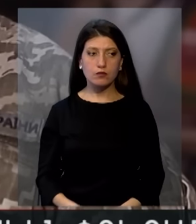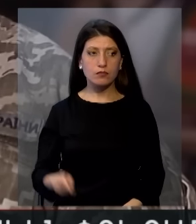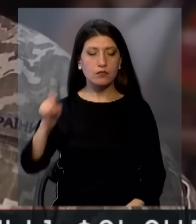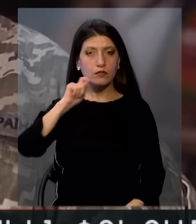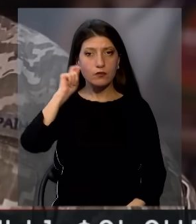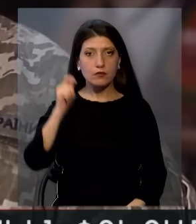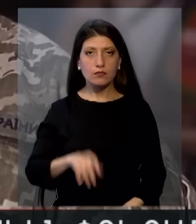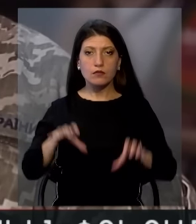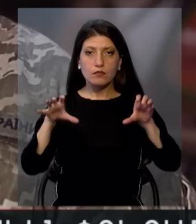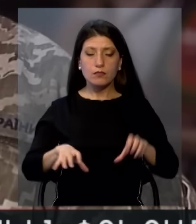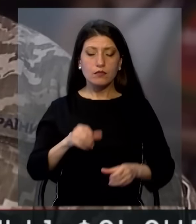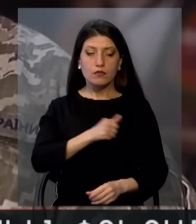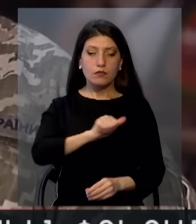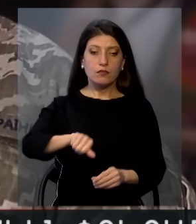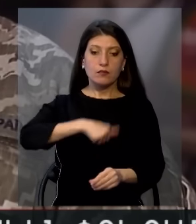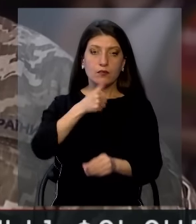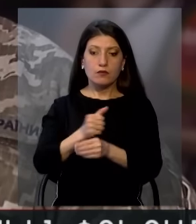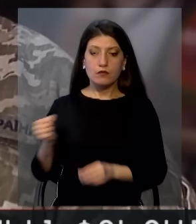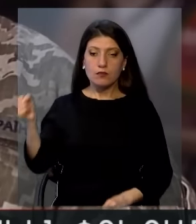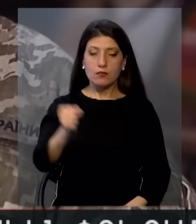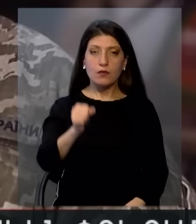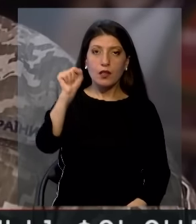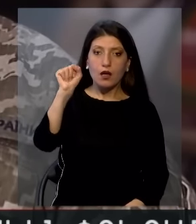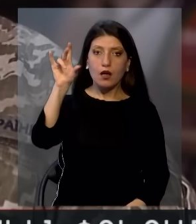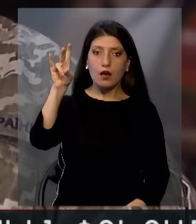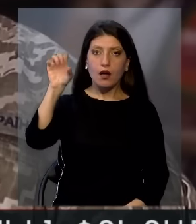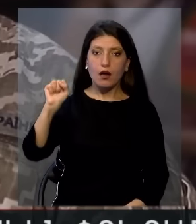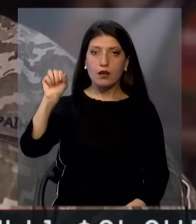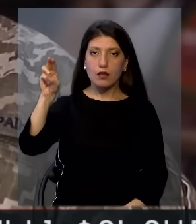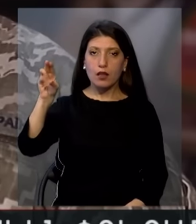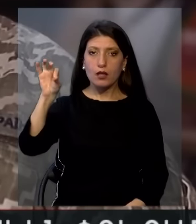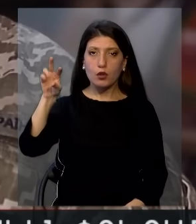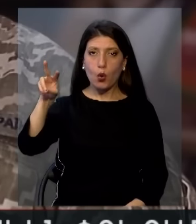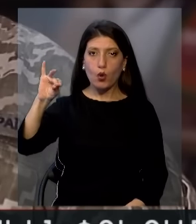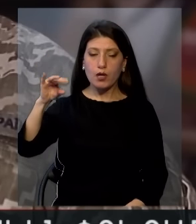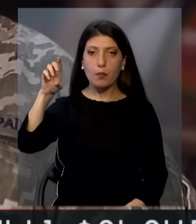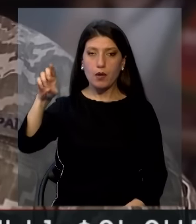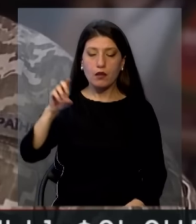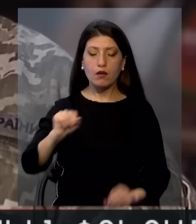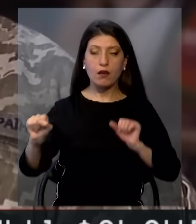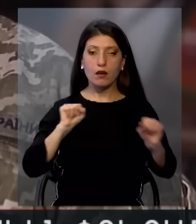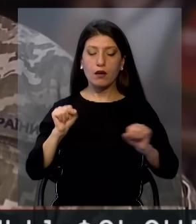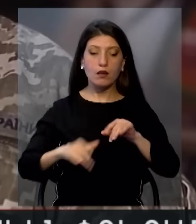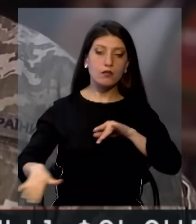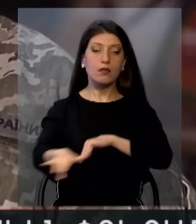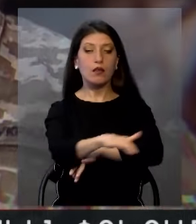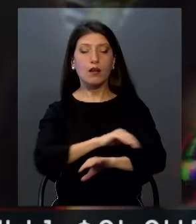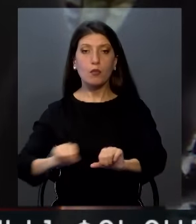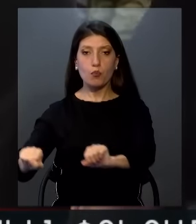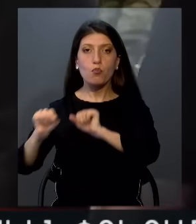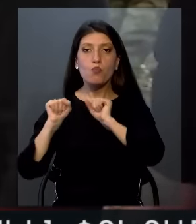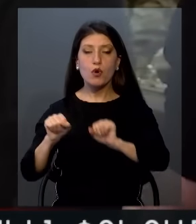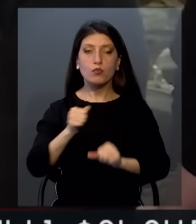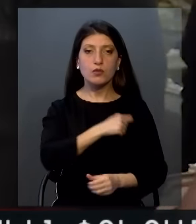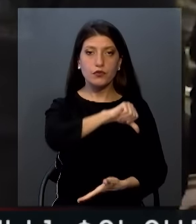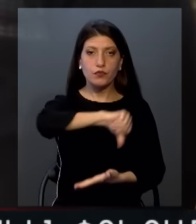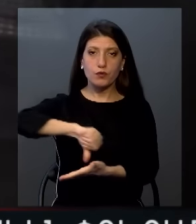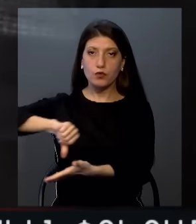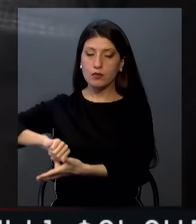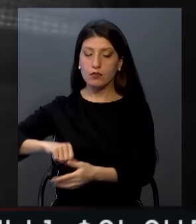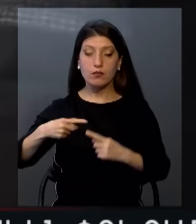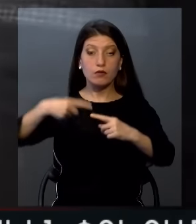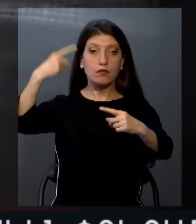Զելենսկին գլխավոր շտաբի պետ է նշանակել Անատոլի Բարգիլևիչին, որը ղեկավարում էր տարածքային պաշտպանության ուժերը։